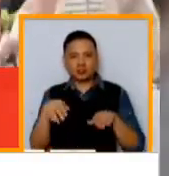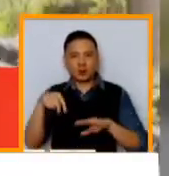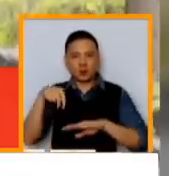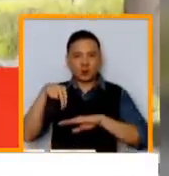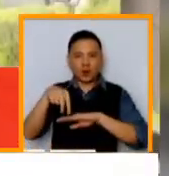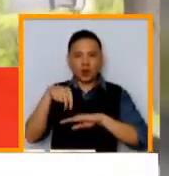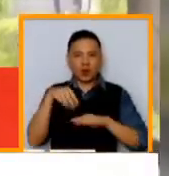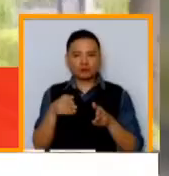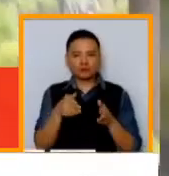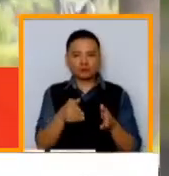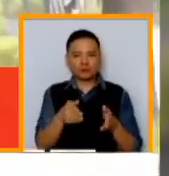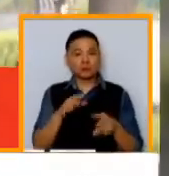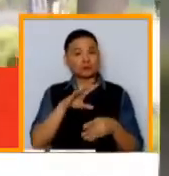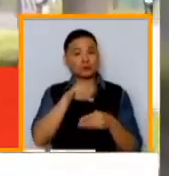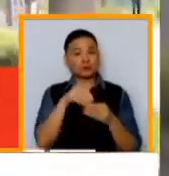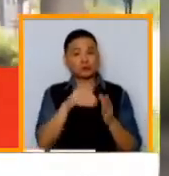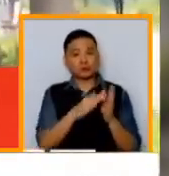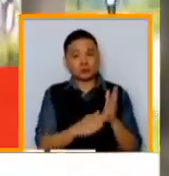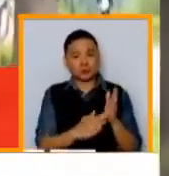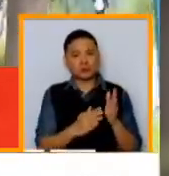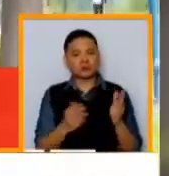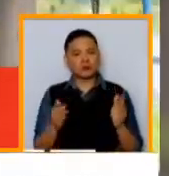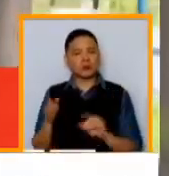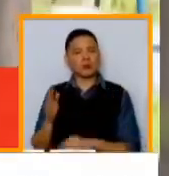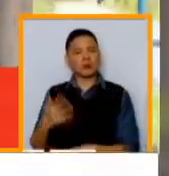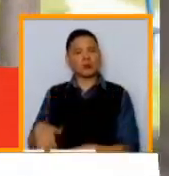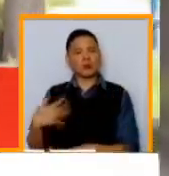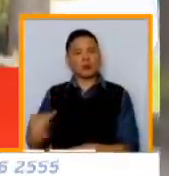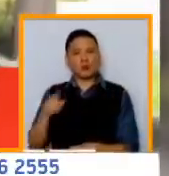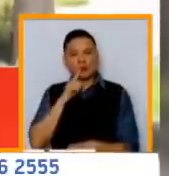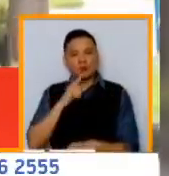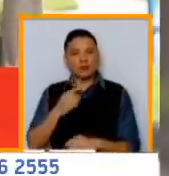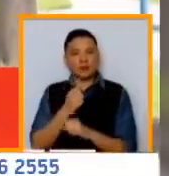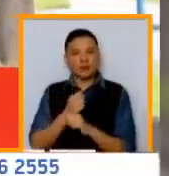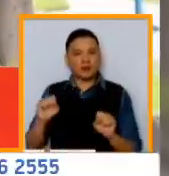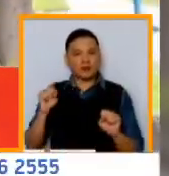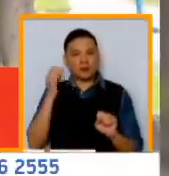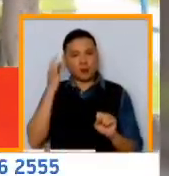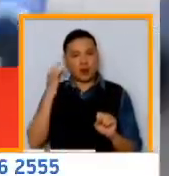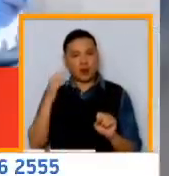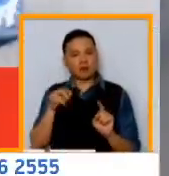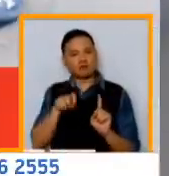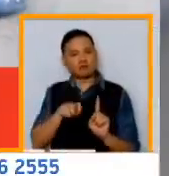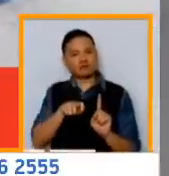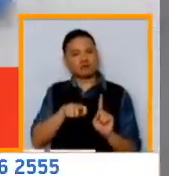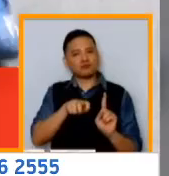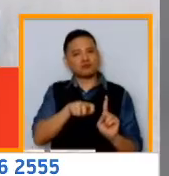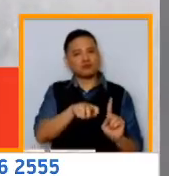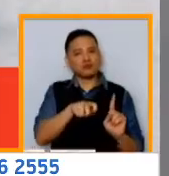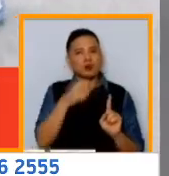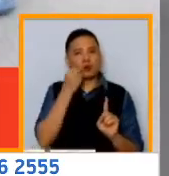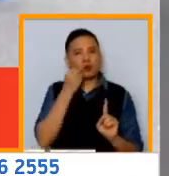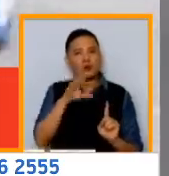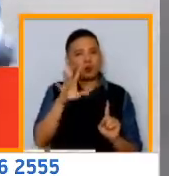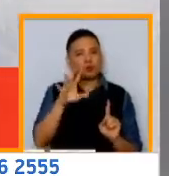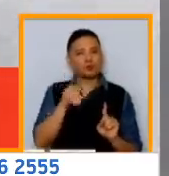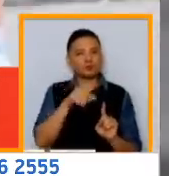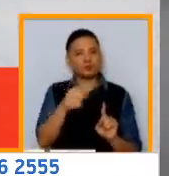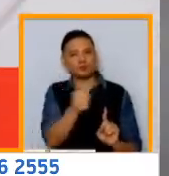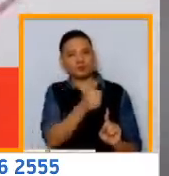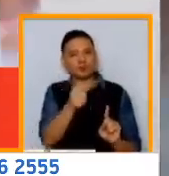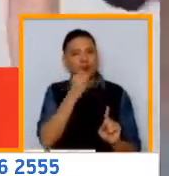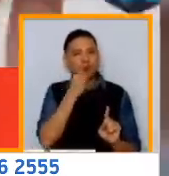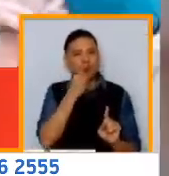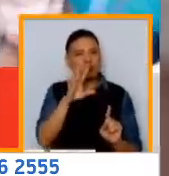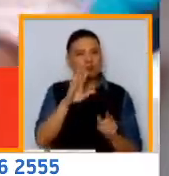estudyante, mas ligtas ang kanyang pakiramdam dahil alam niyang kasama niya ang 1-1 Patrol habang pauwi mula sa eskwelahan.